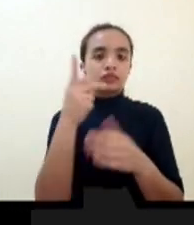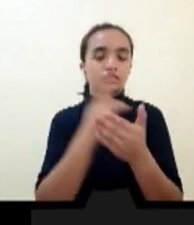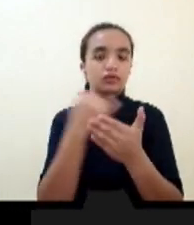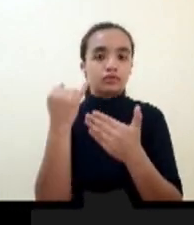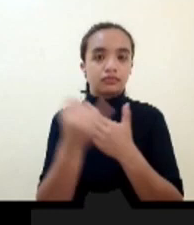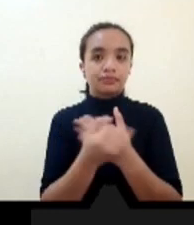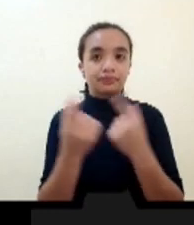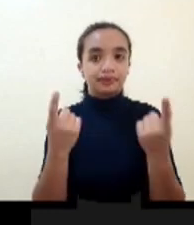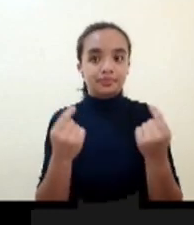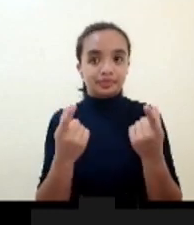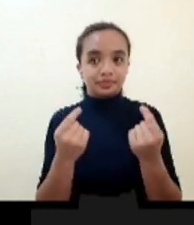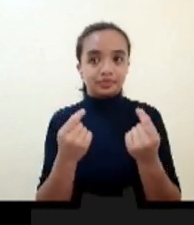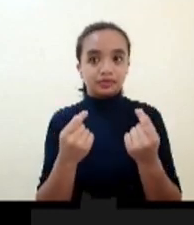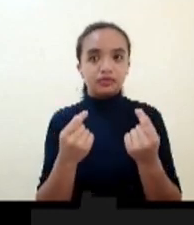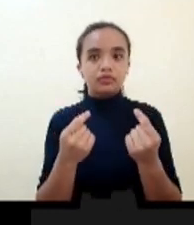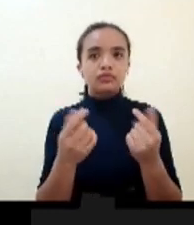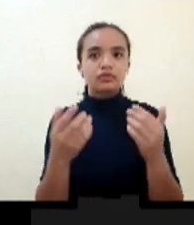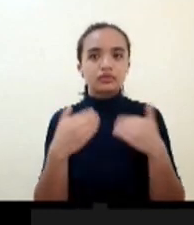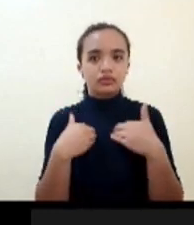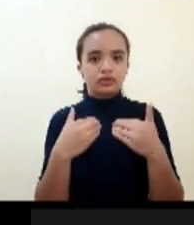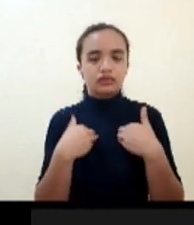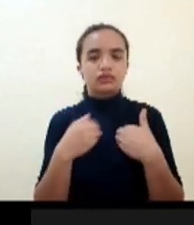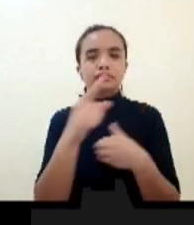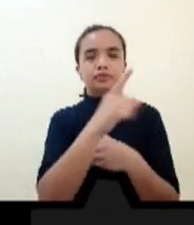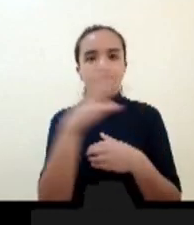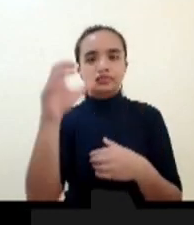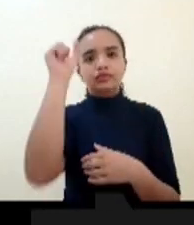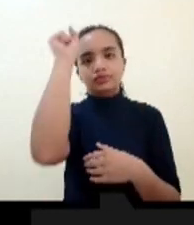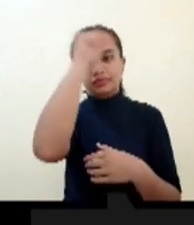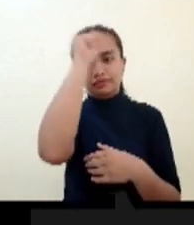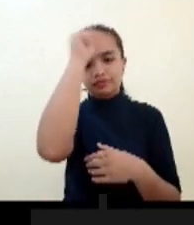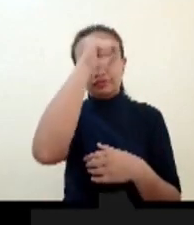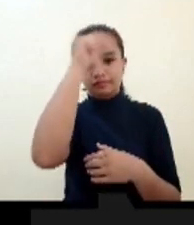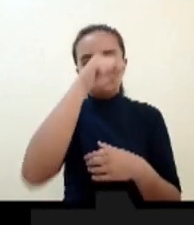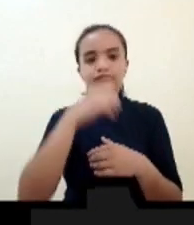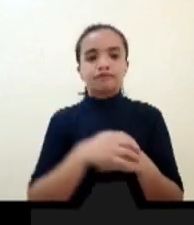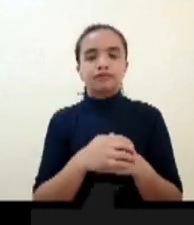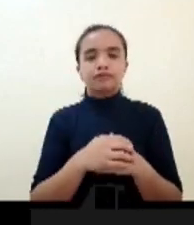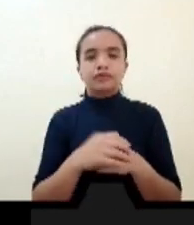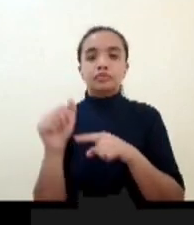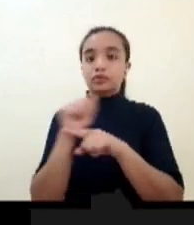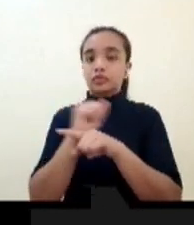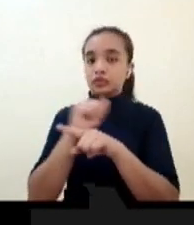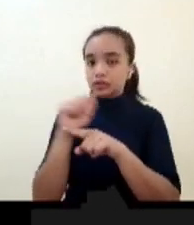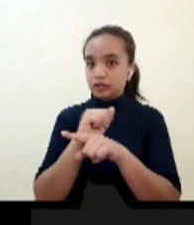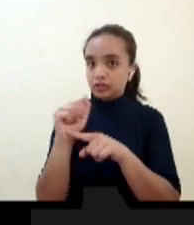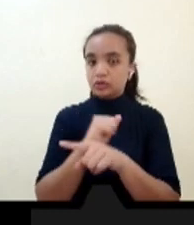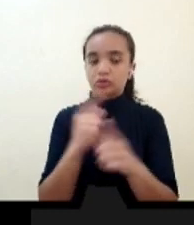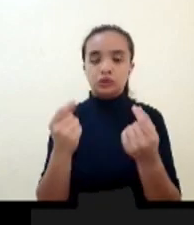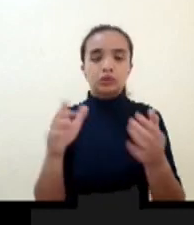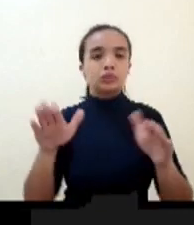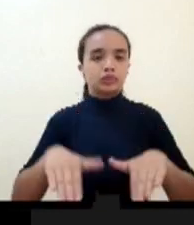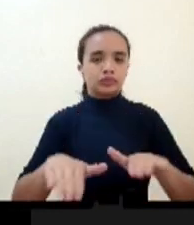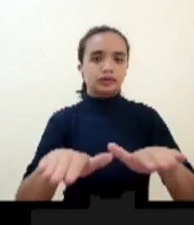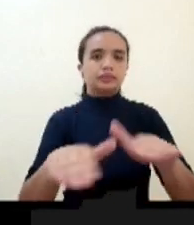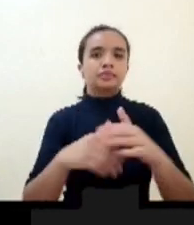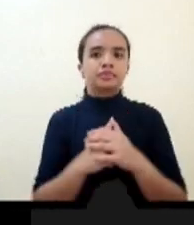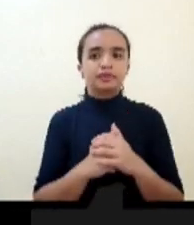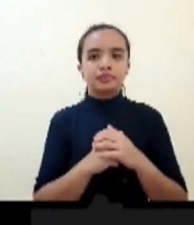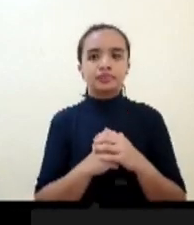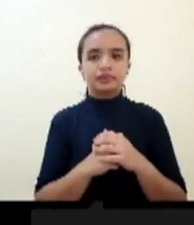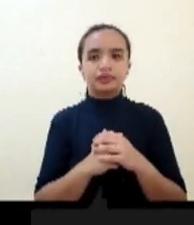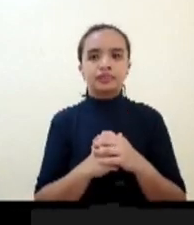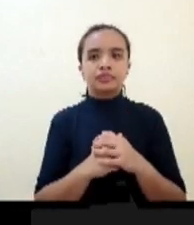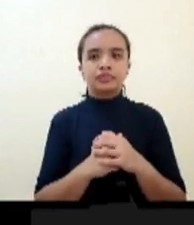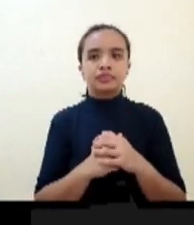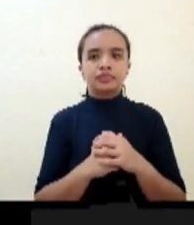ay magkaroon ng 100 scholars, no, na magte-training ng weaving. At siyempre, mag-graduate